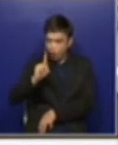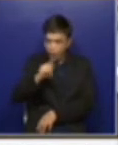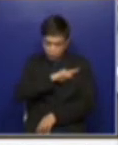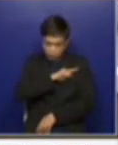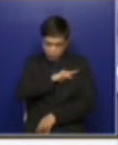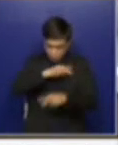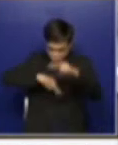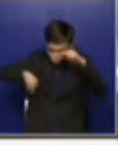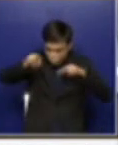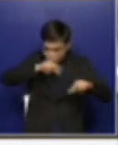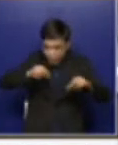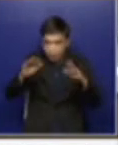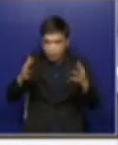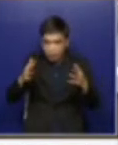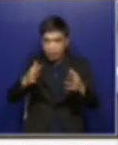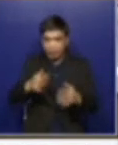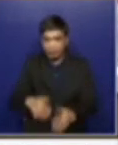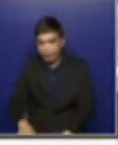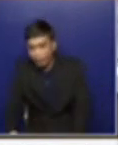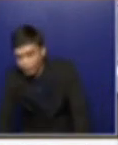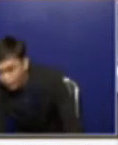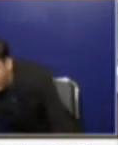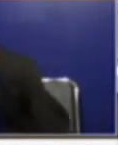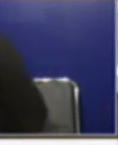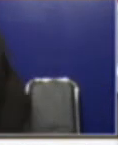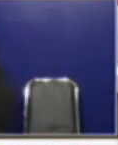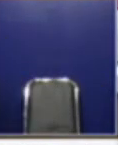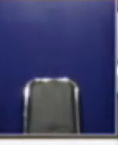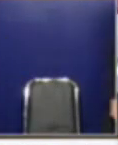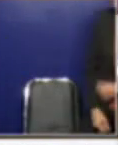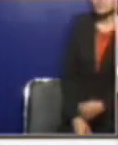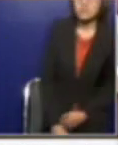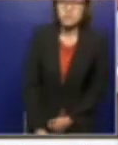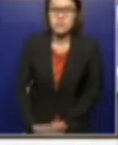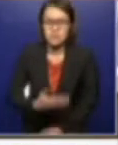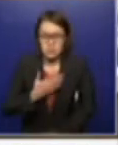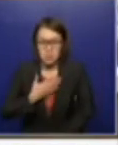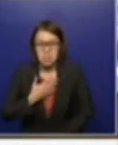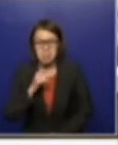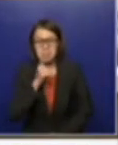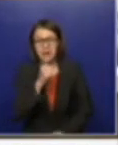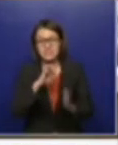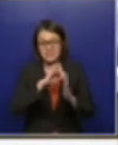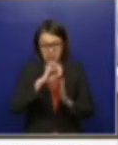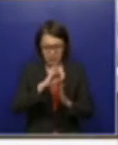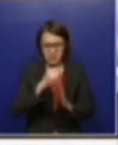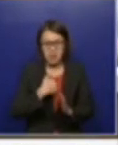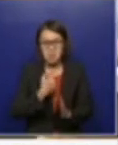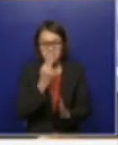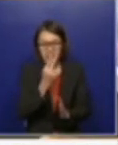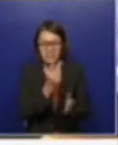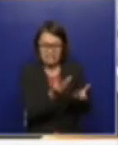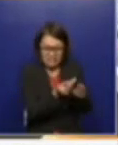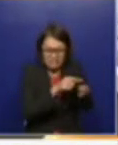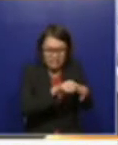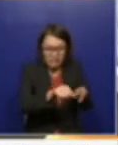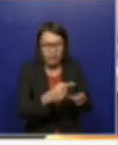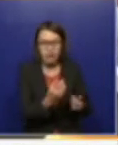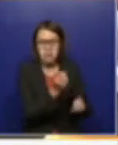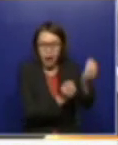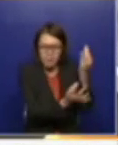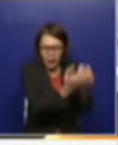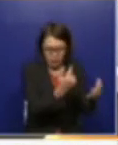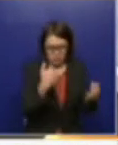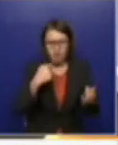เดินทางไปเชียงใหม่ไปกิ่วผาวอกผ่านไปที่ดินเป็นที่กรมป่าไม้แล้วชาวบ้านอยู่